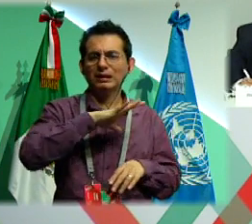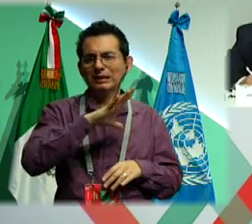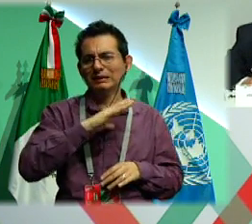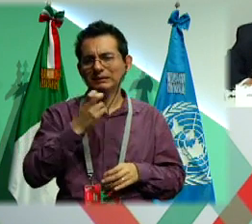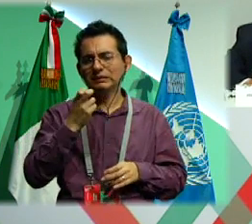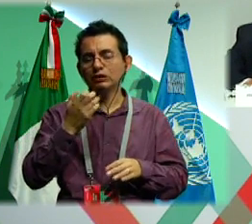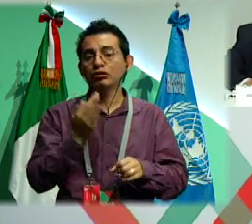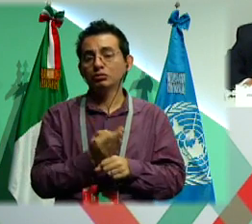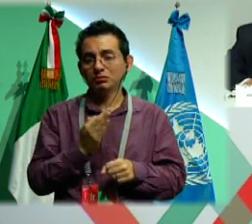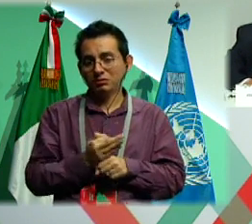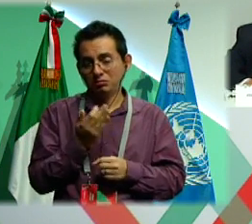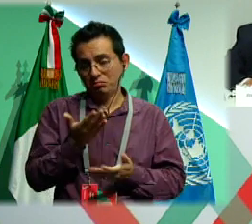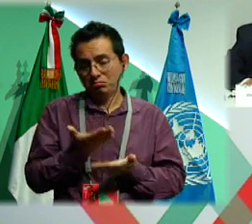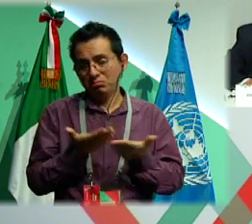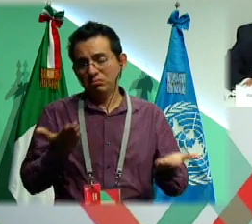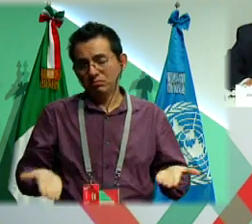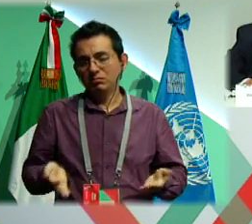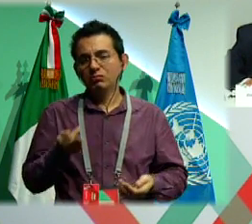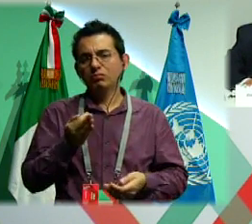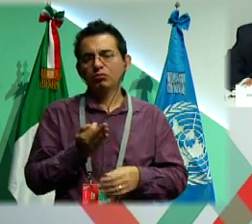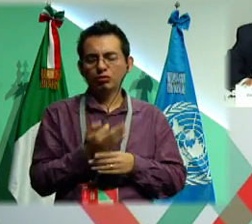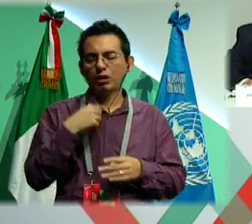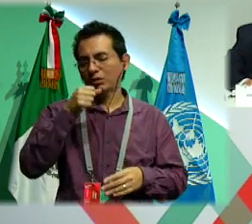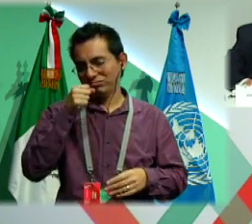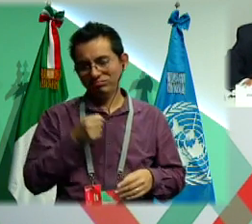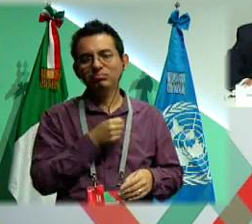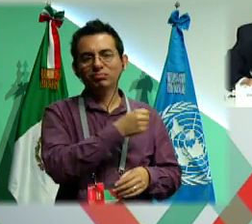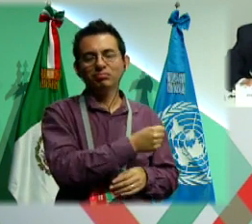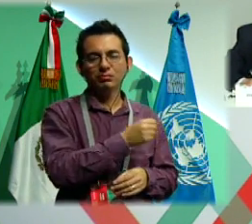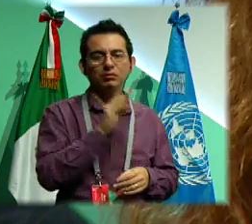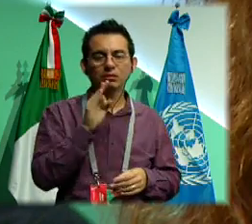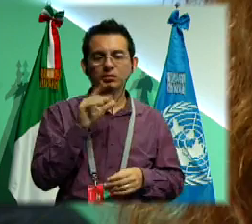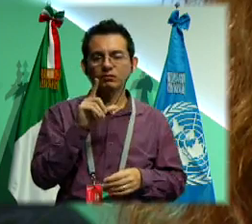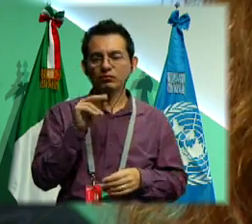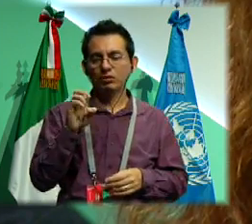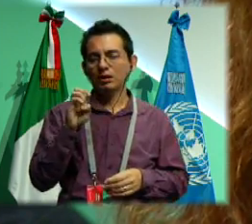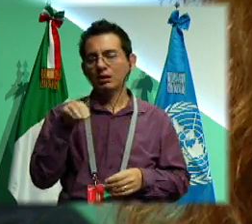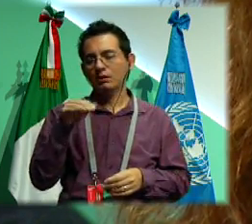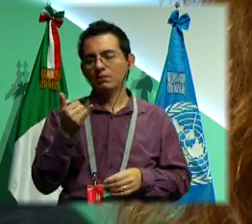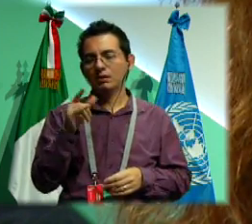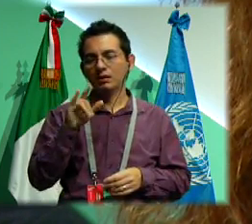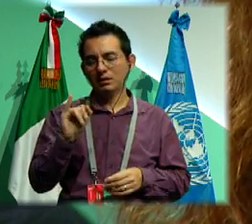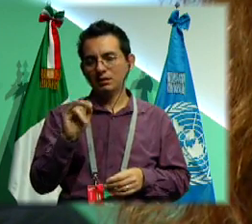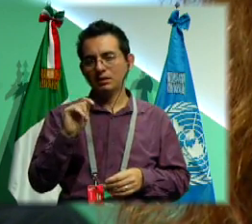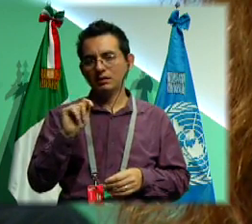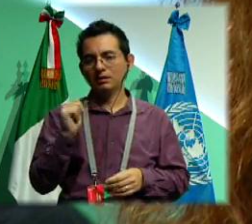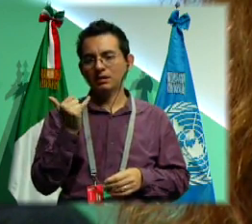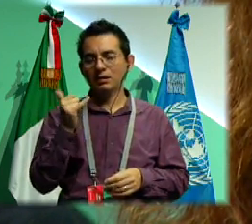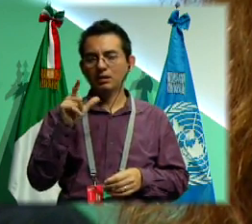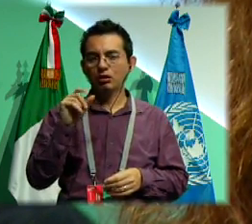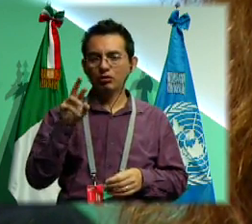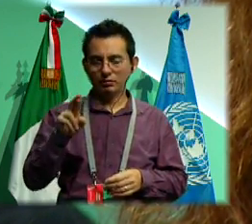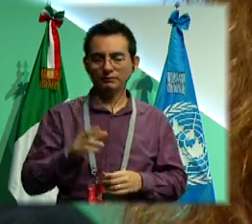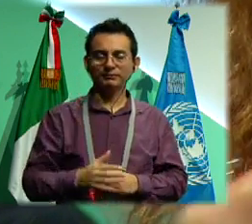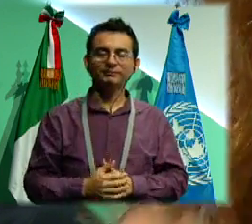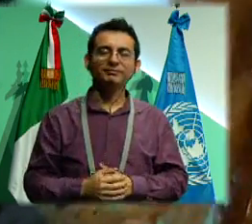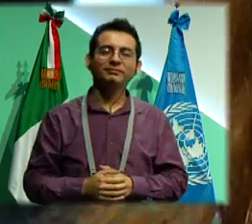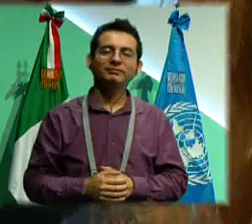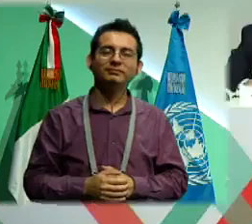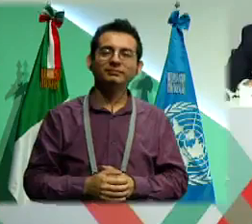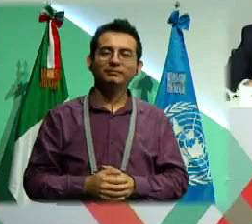manière générale. Et sans plus attendre, je cède la parole à Henry Taylor.